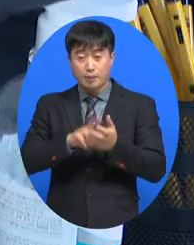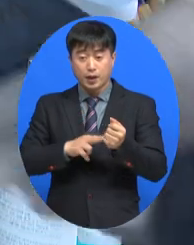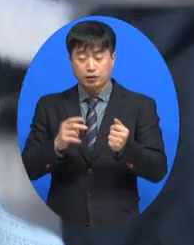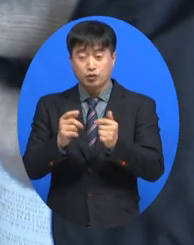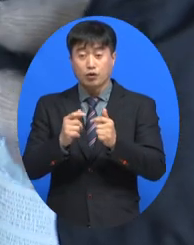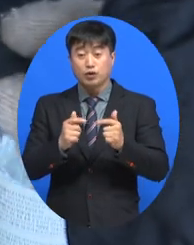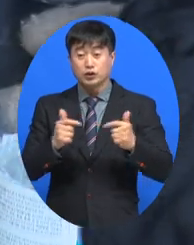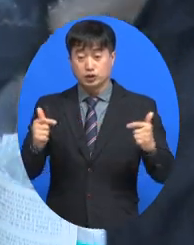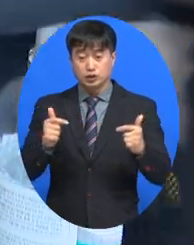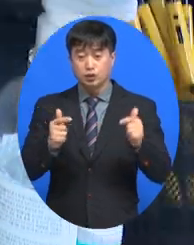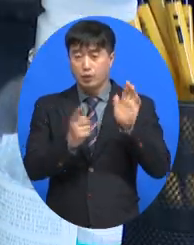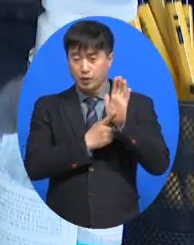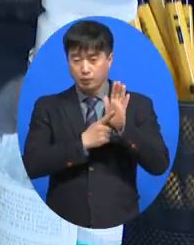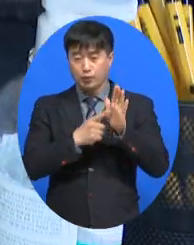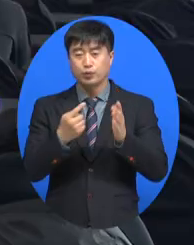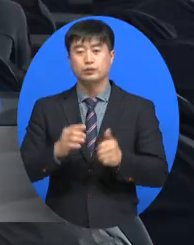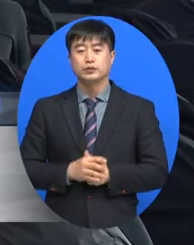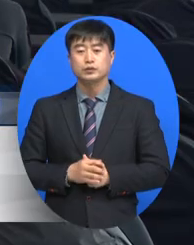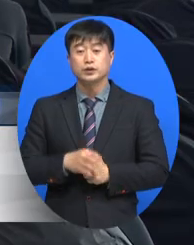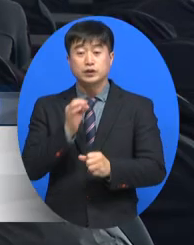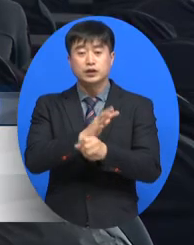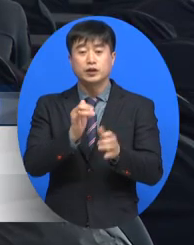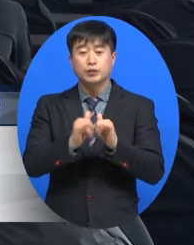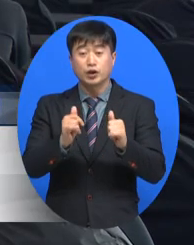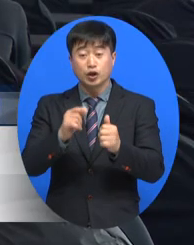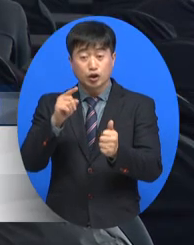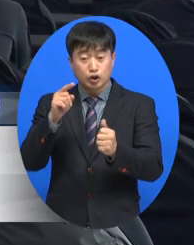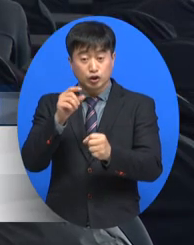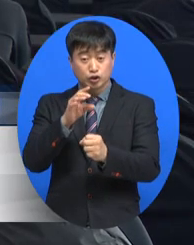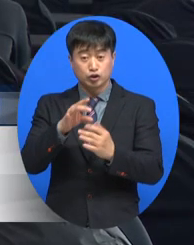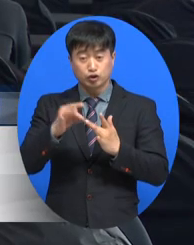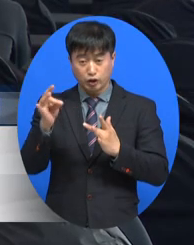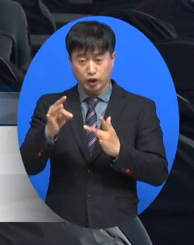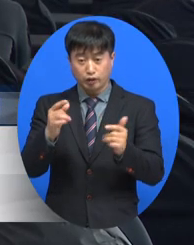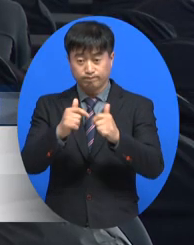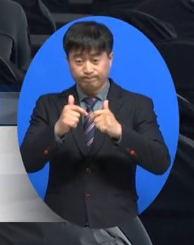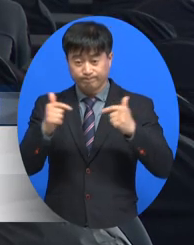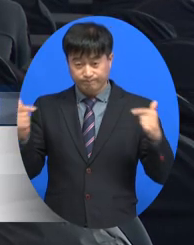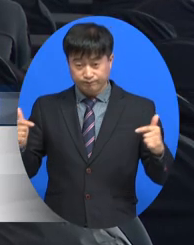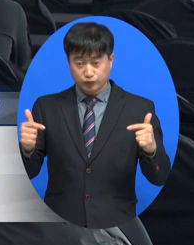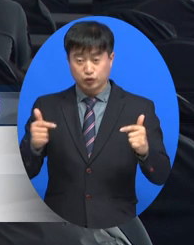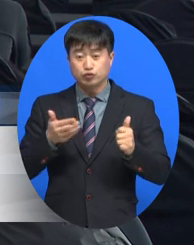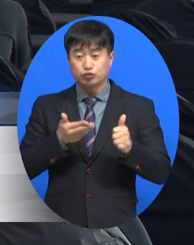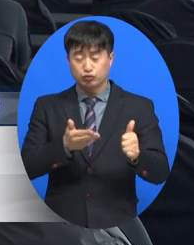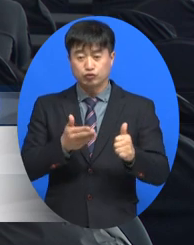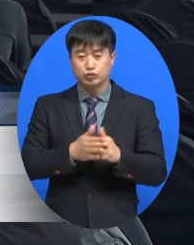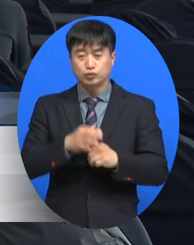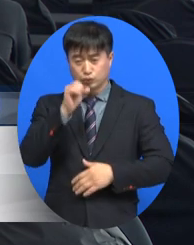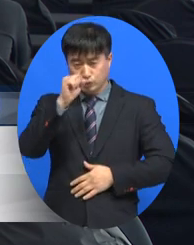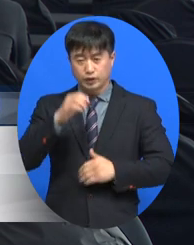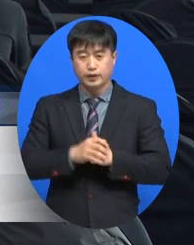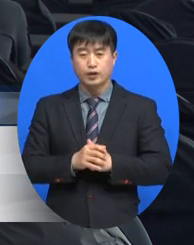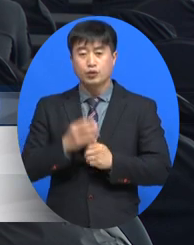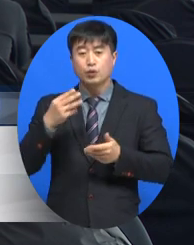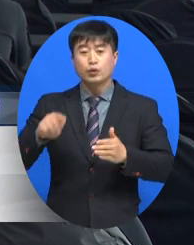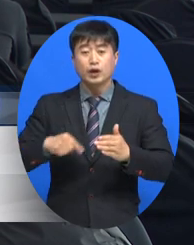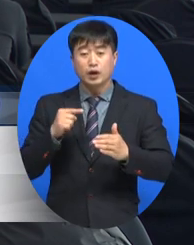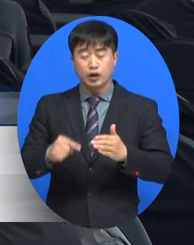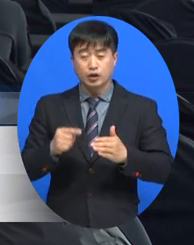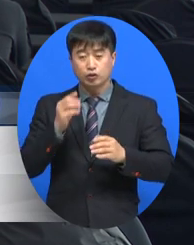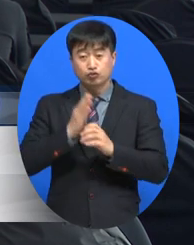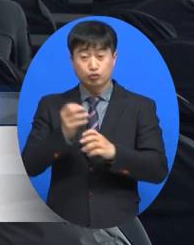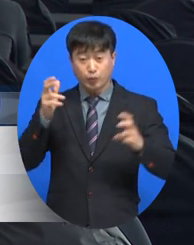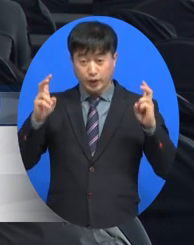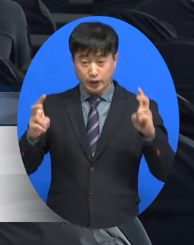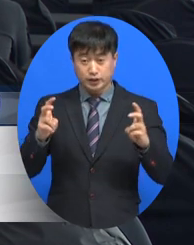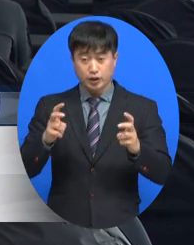개척과 홍보를 위해 나선 겁니다. 소비자들에게 선택의 폭을 넓게 드릴 수 있는 장점이 있고요. 도내에 있는